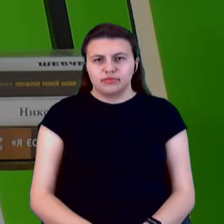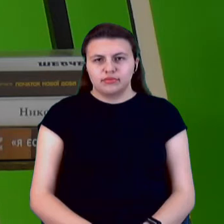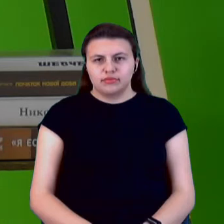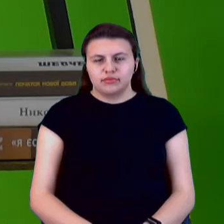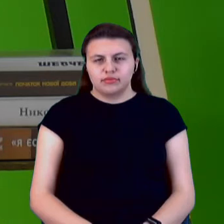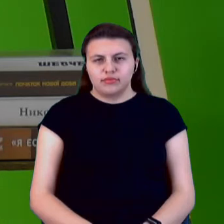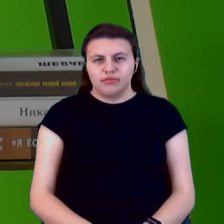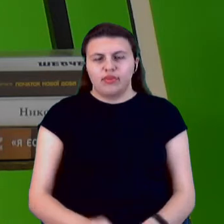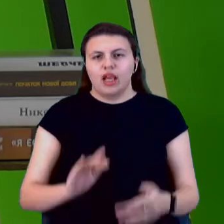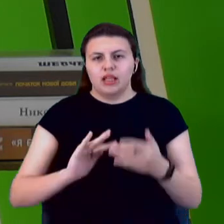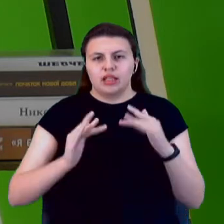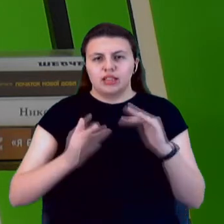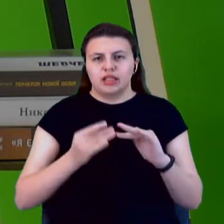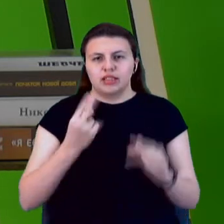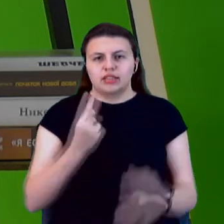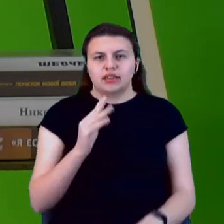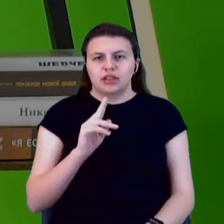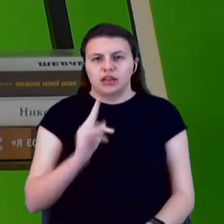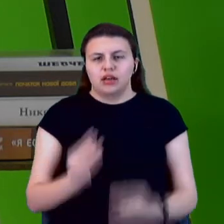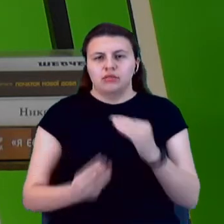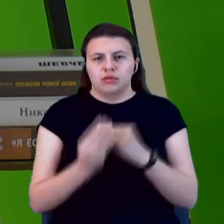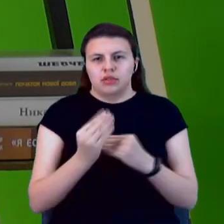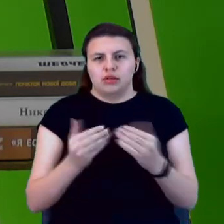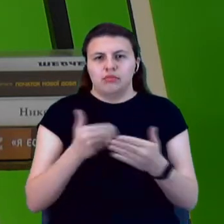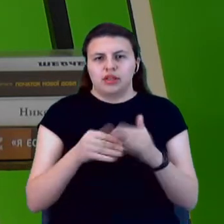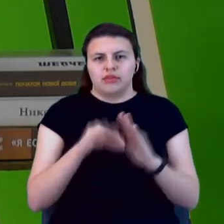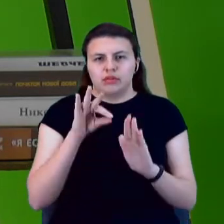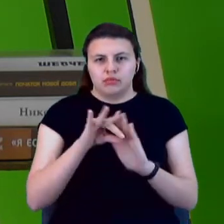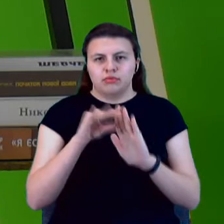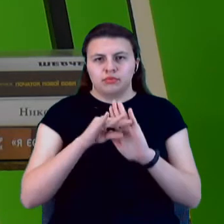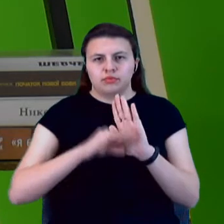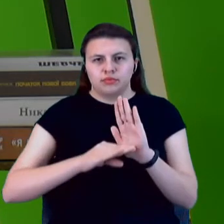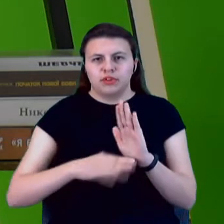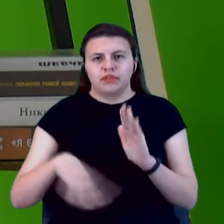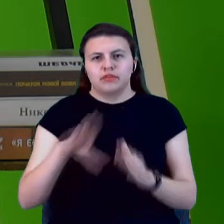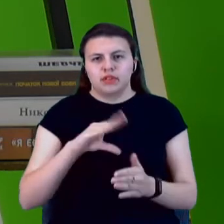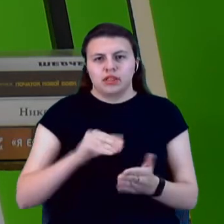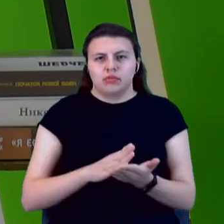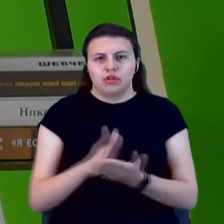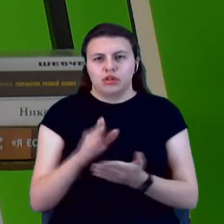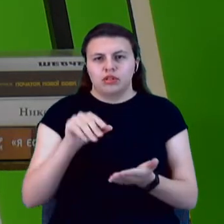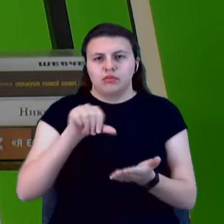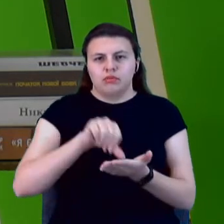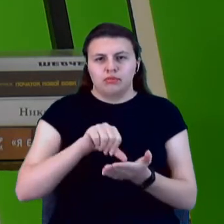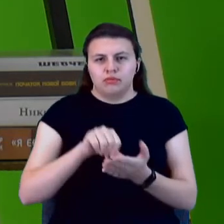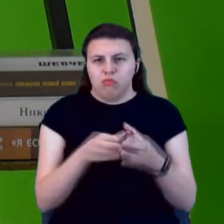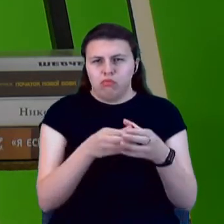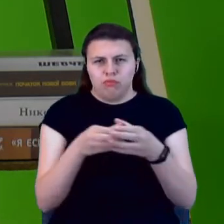На сайті ЦВК опубліковані передвиборчі програми всіх політичних партій, які балотуються до різних міськрад, в тому